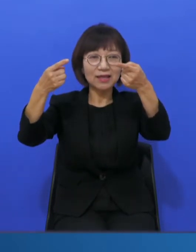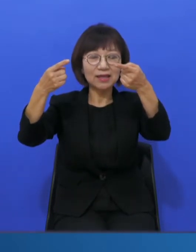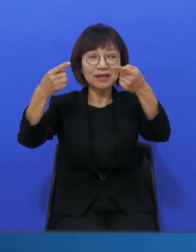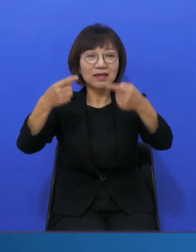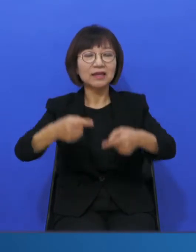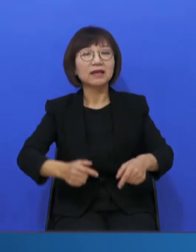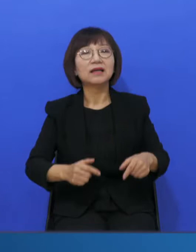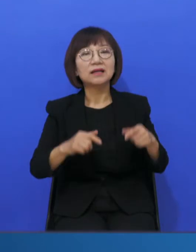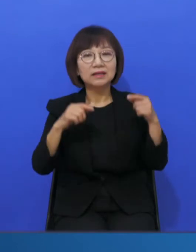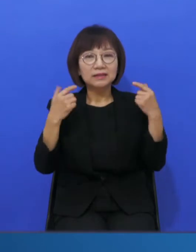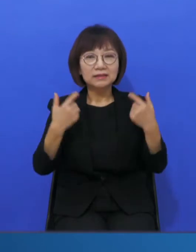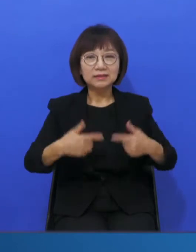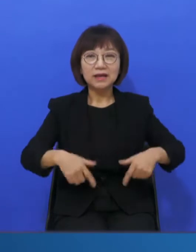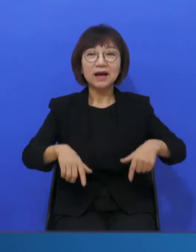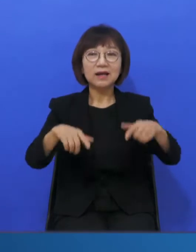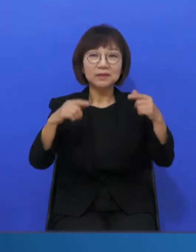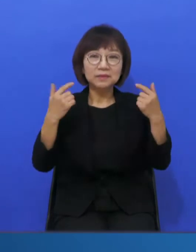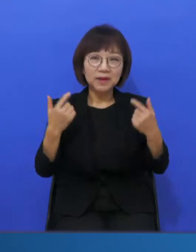들어가겠네.